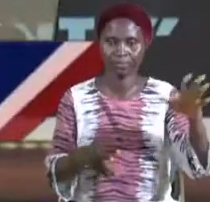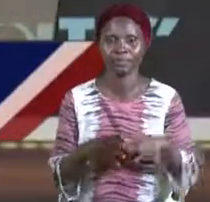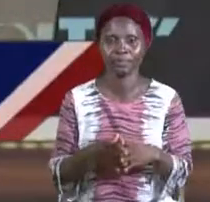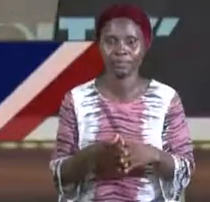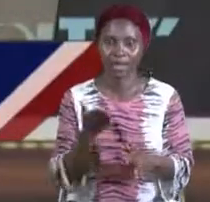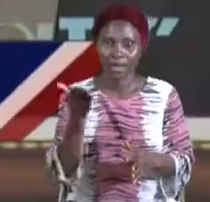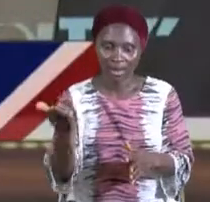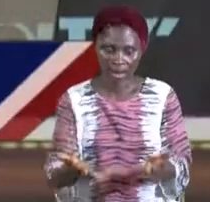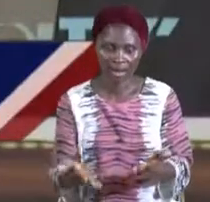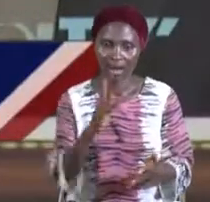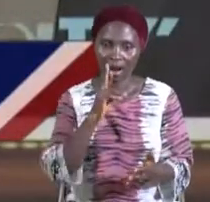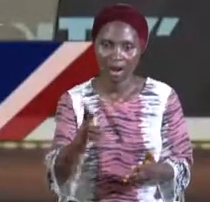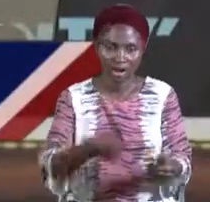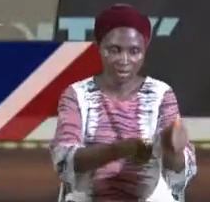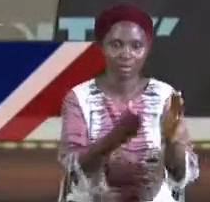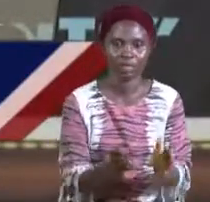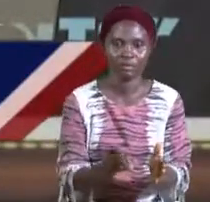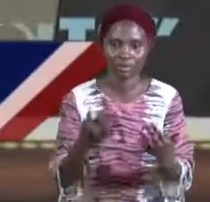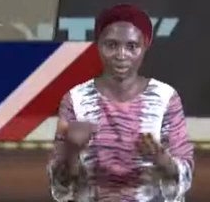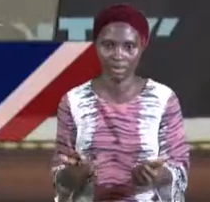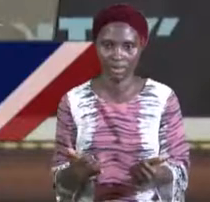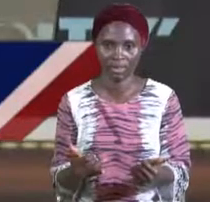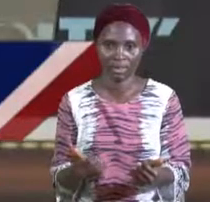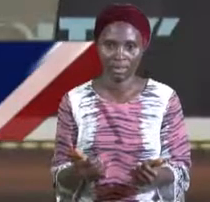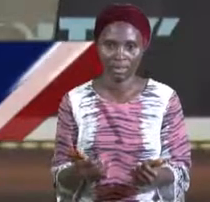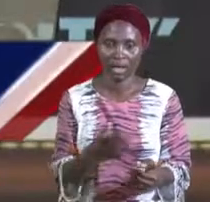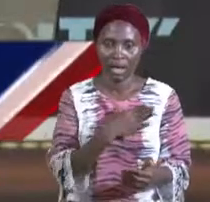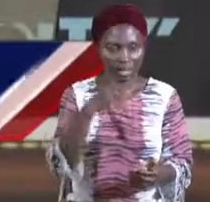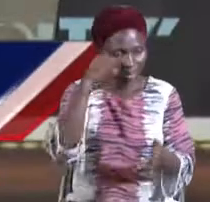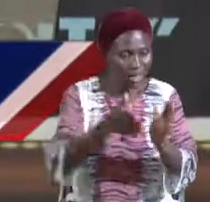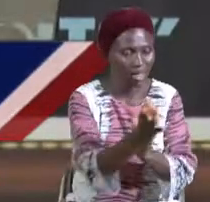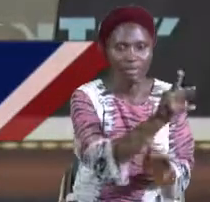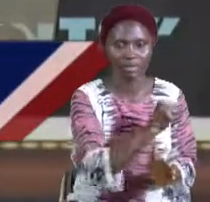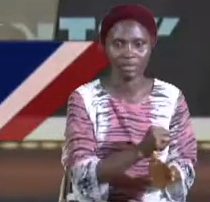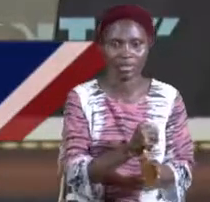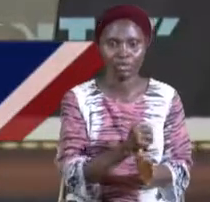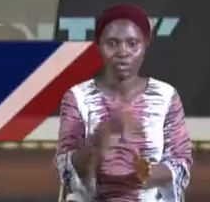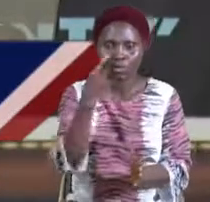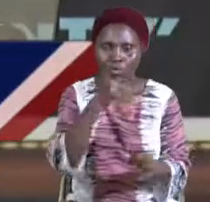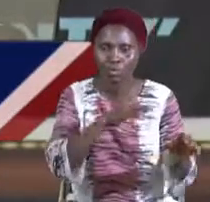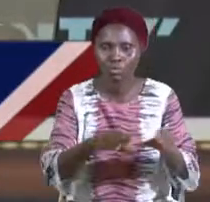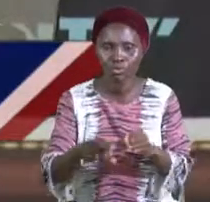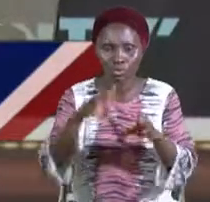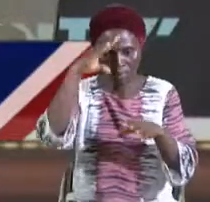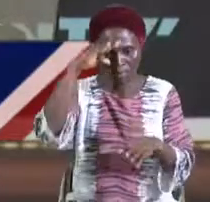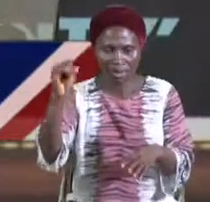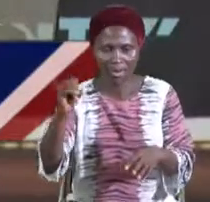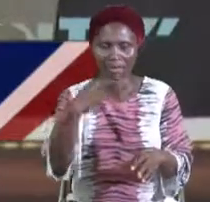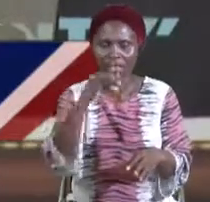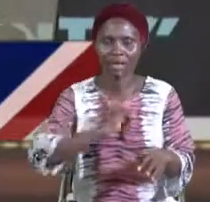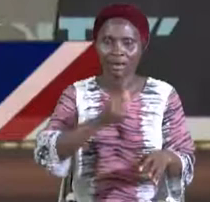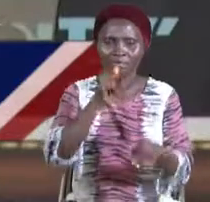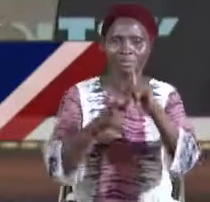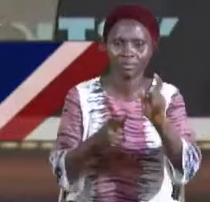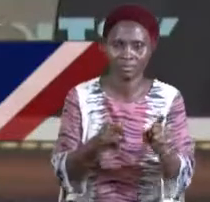Ses disciples qui le connaissaient, il a demandé, qu'est-ce que les gens disent que je suis? Il dit que tu es le Christ, le Fils de Dieu vivant. Voyez